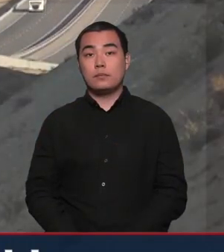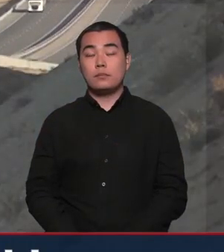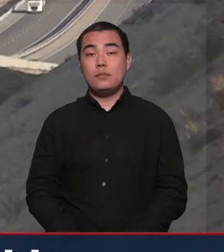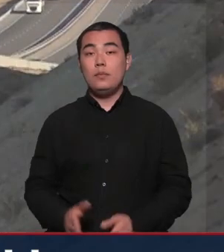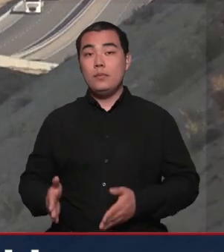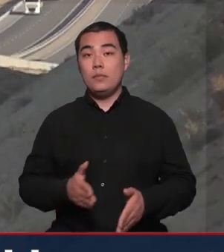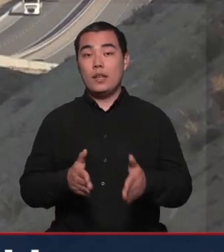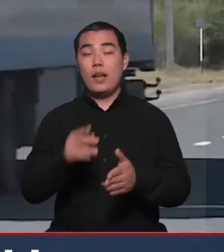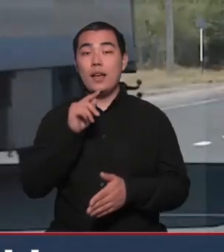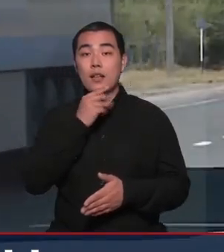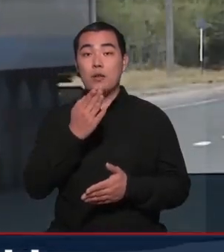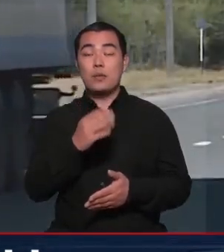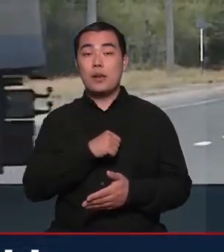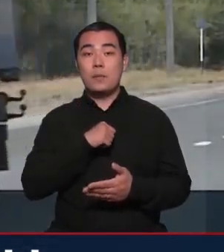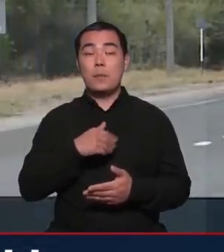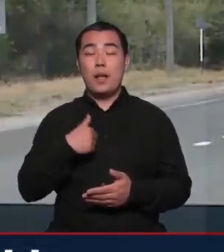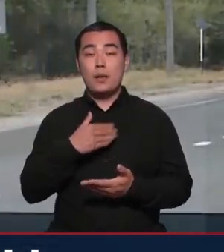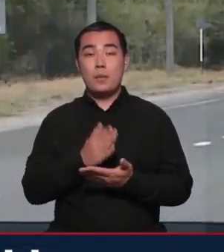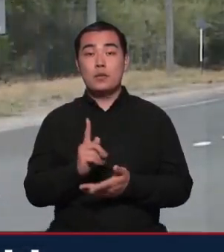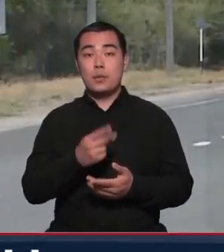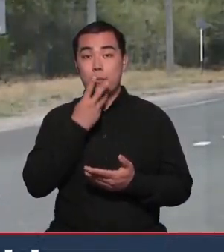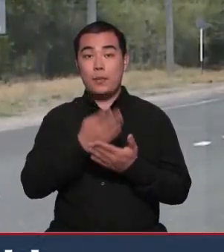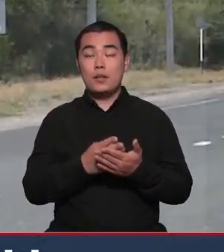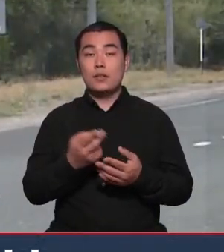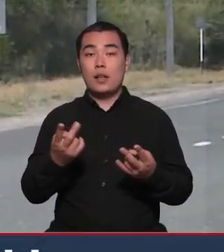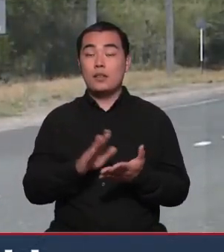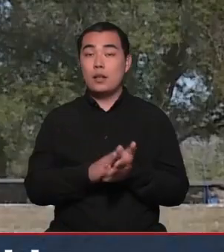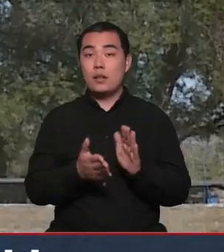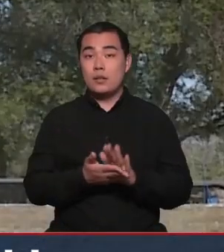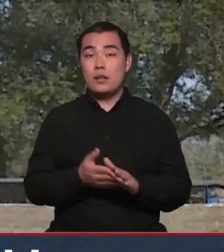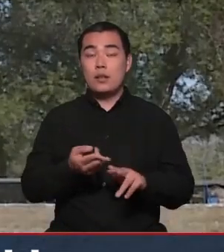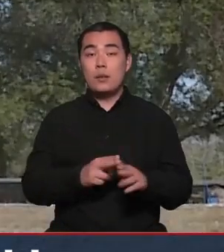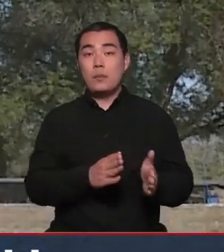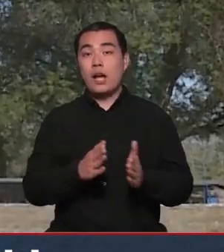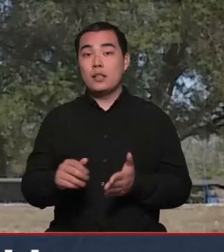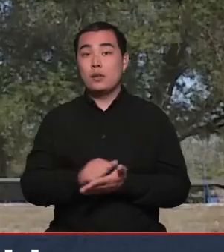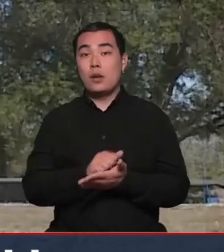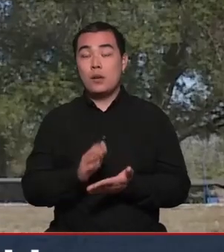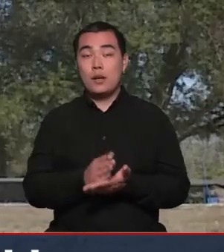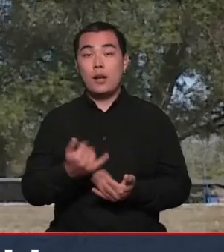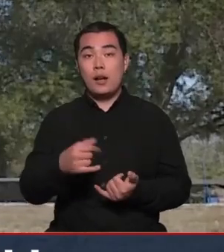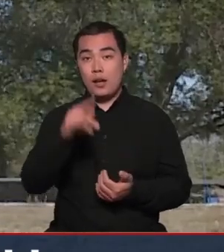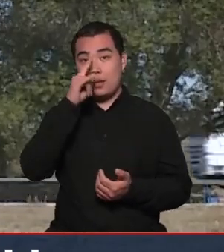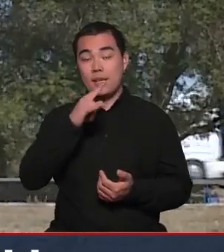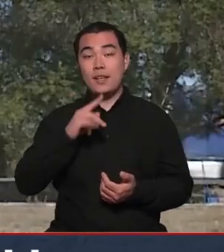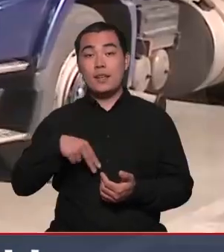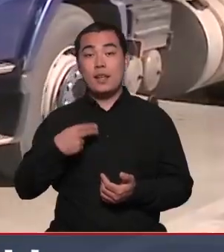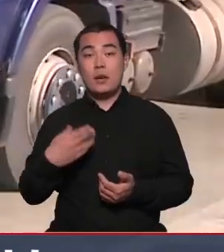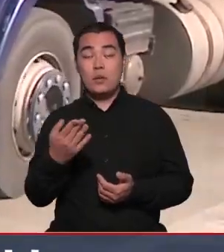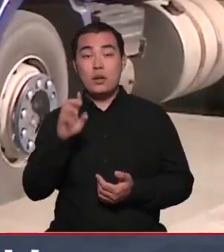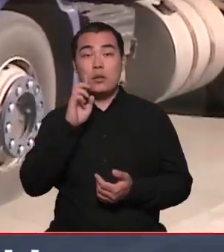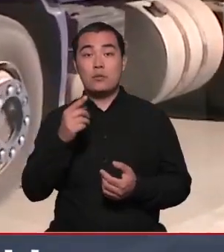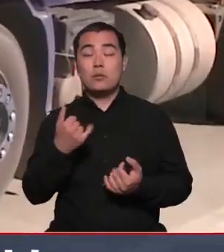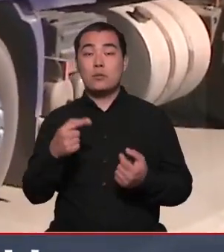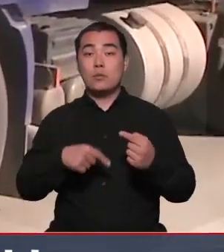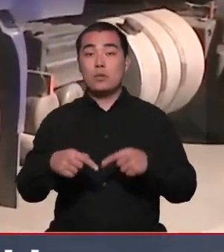Жол экономиканың күре тамыры. Оған қан жүгірту үшін барыс келіс керек, ал оны реттейтін құжат. Мысалы, Қазақ-Қытай елдерінің үкіметаралық